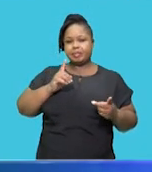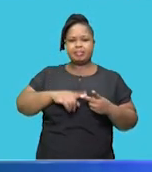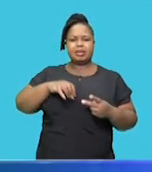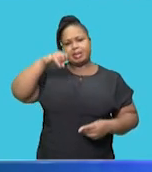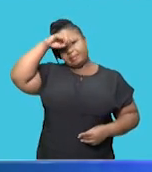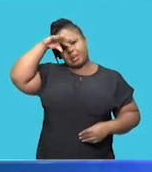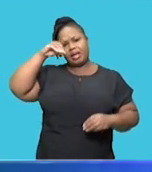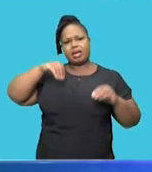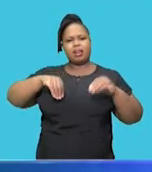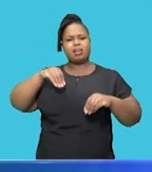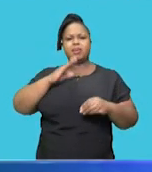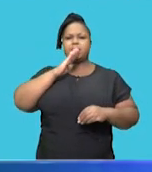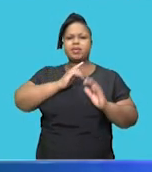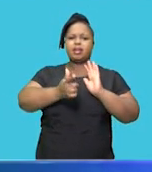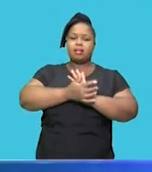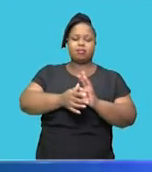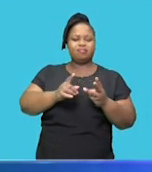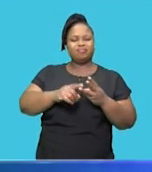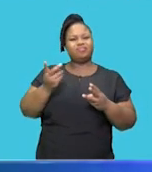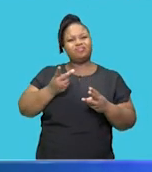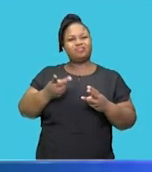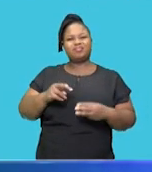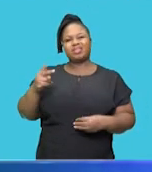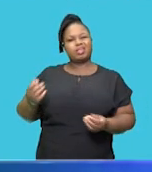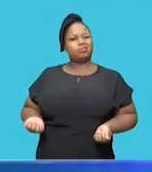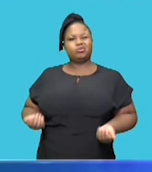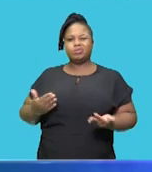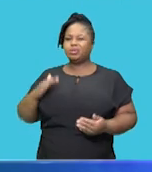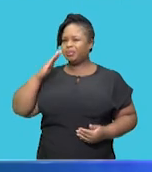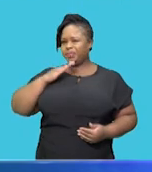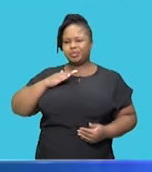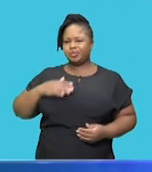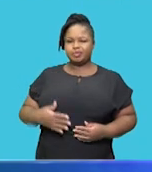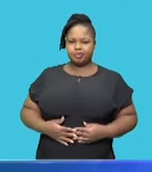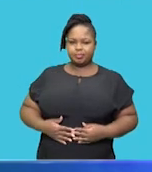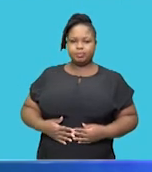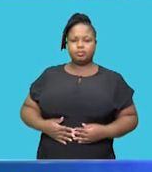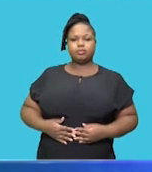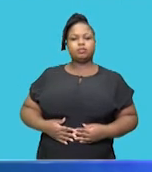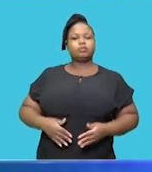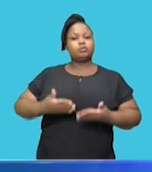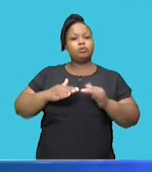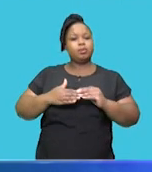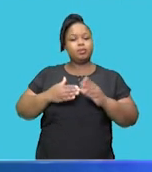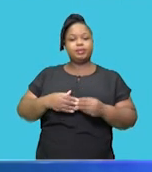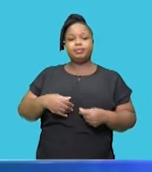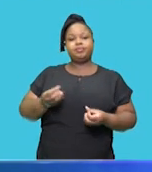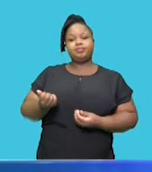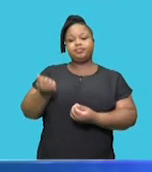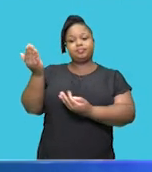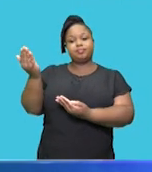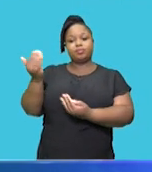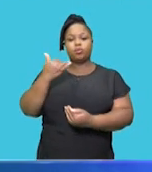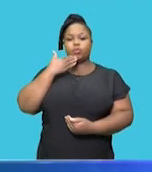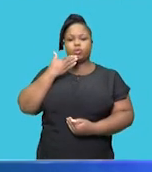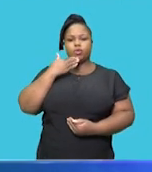ezingekho emthethweni kanye nokungabi khona kwezinye zezingqalasizinda ezisemqoka. Abahlali banike usodolobha umkhandlu dolobha